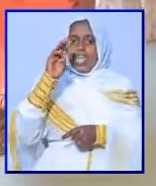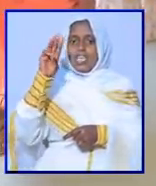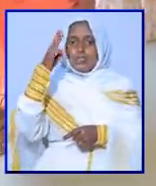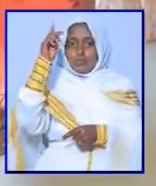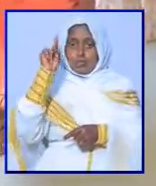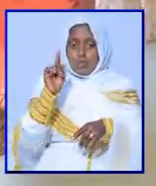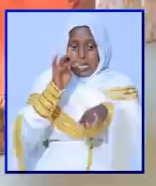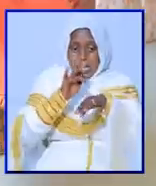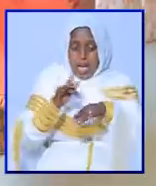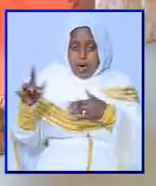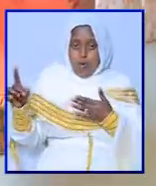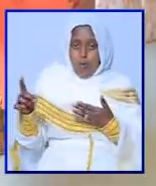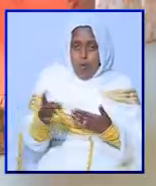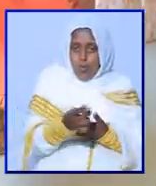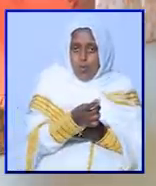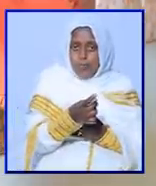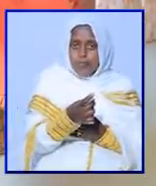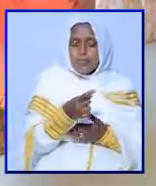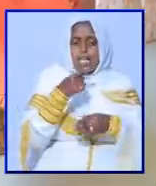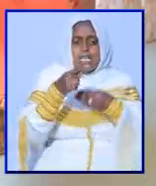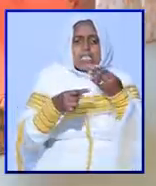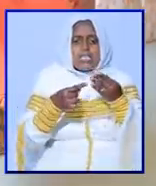ኤፌሶን ላይ ሆኖ